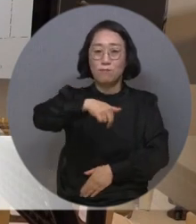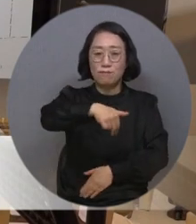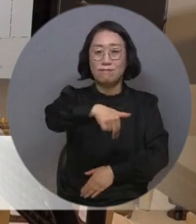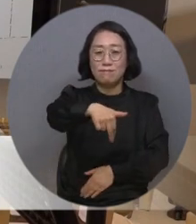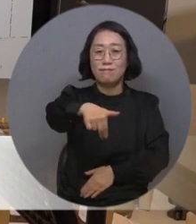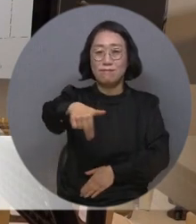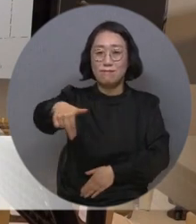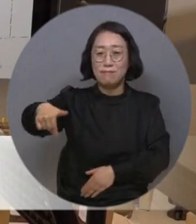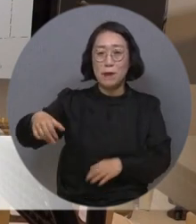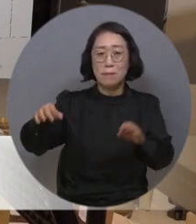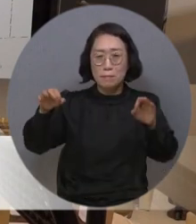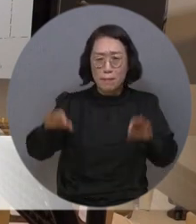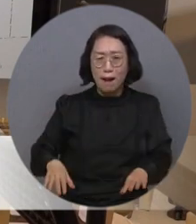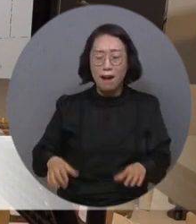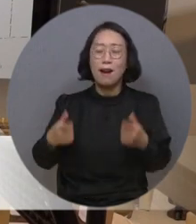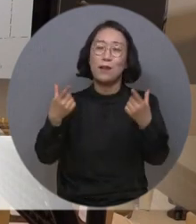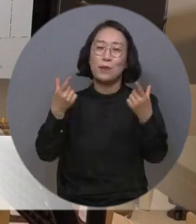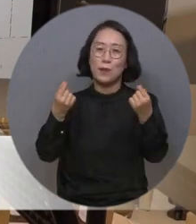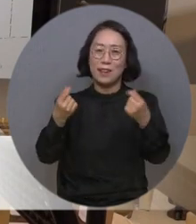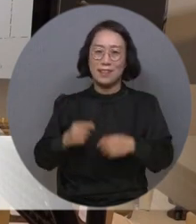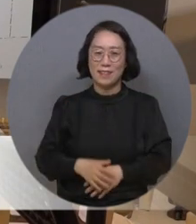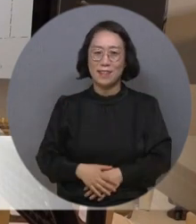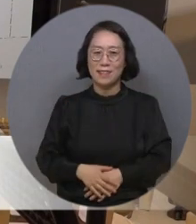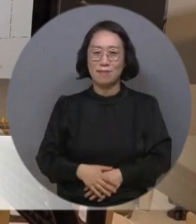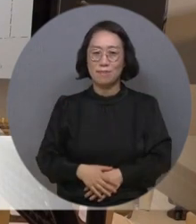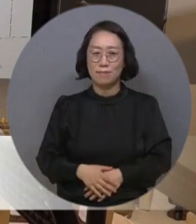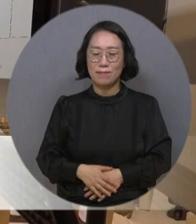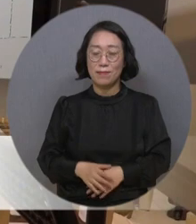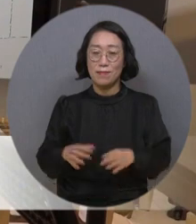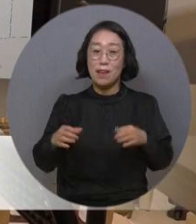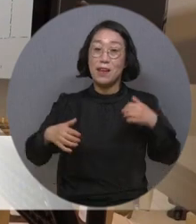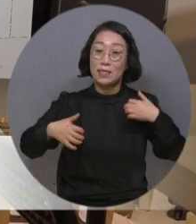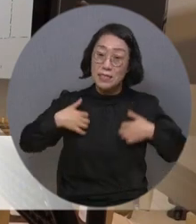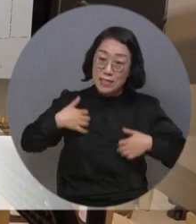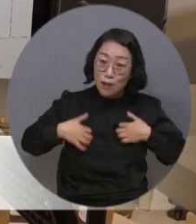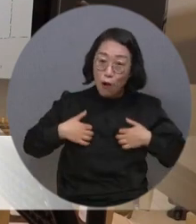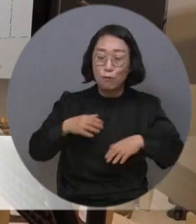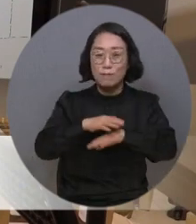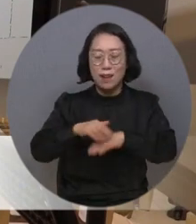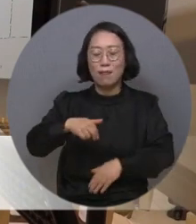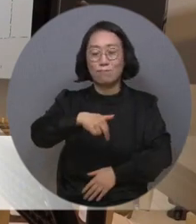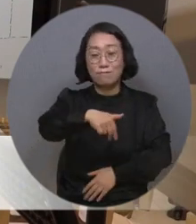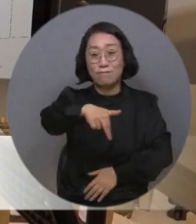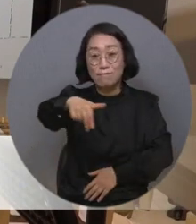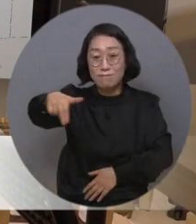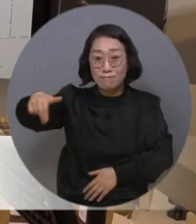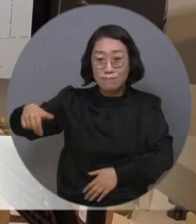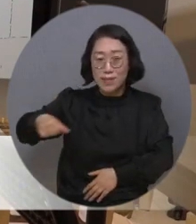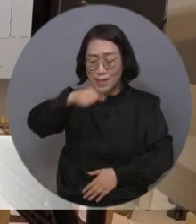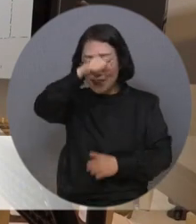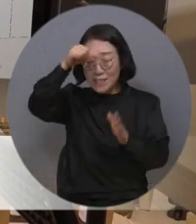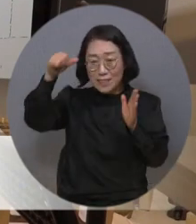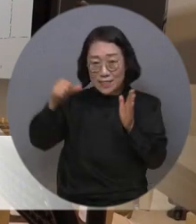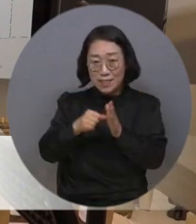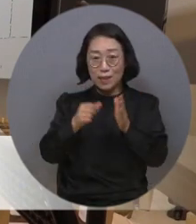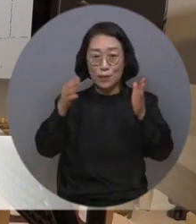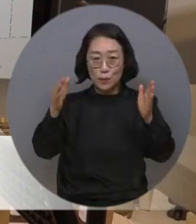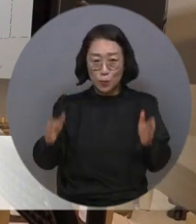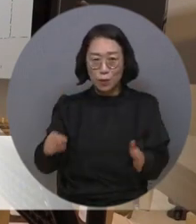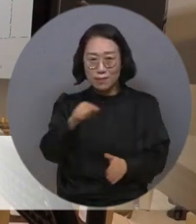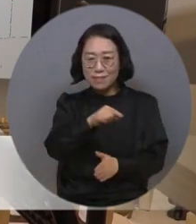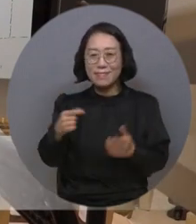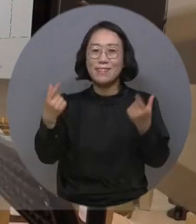같아. 그래서 얼만큼 즐겁게 산책을 했느냐가 그 사람의 인생의